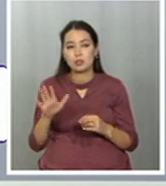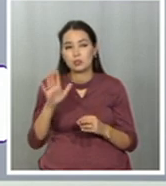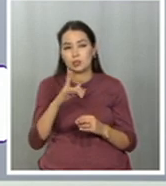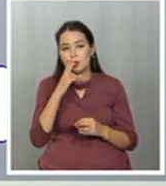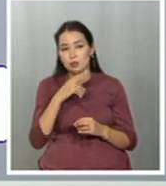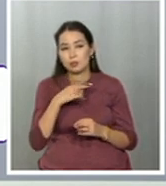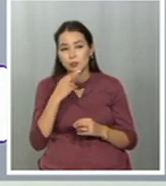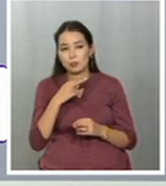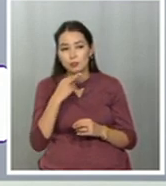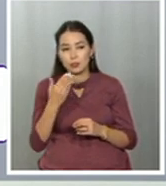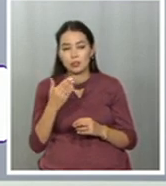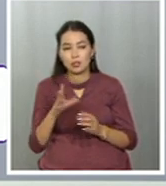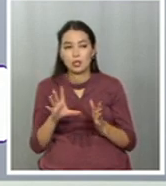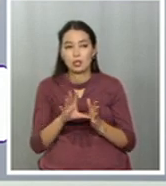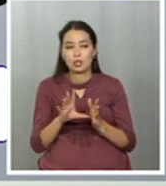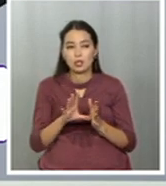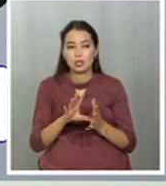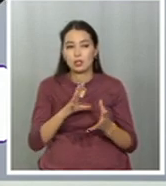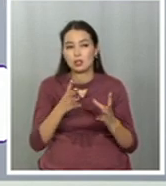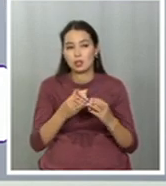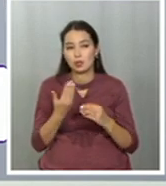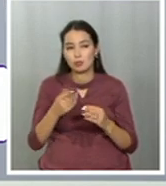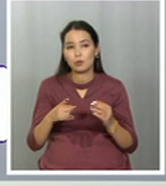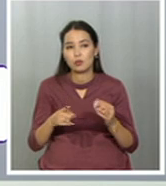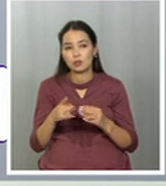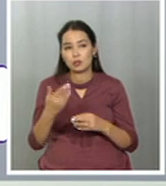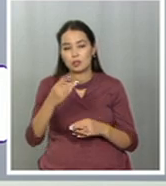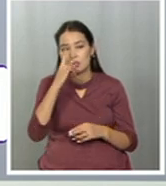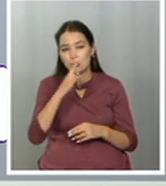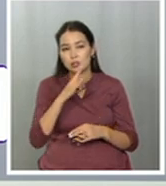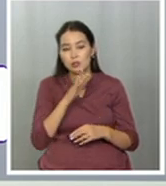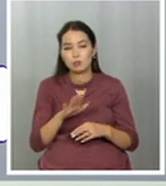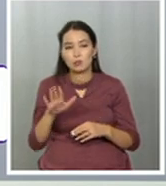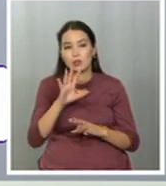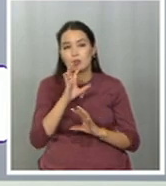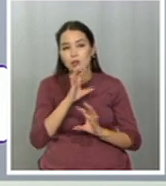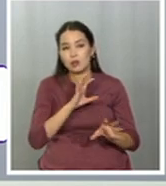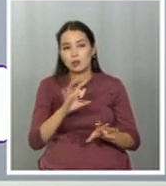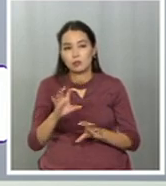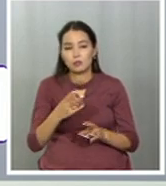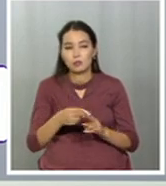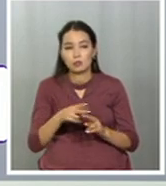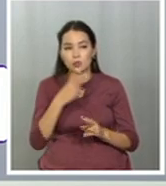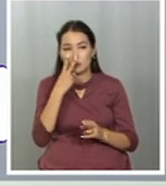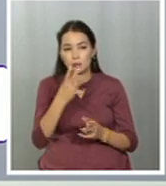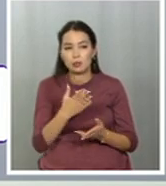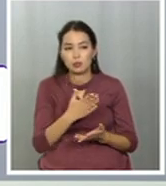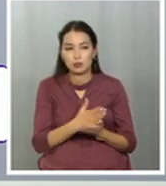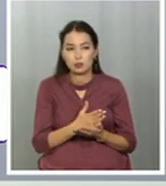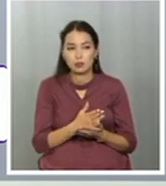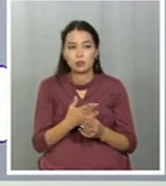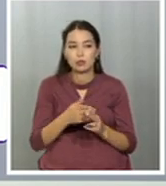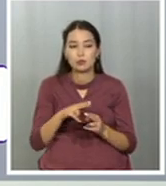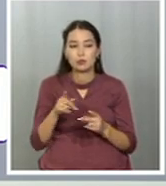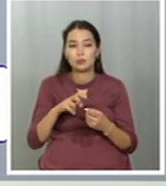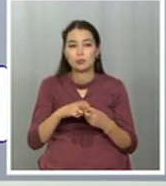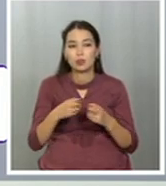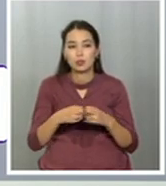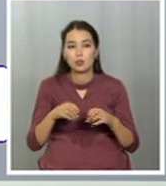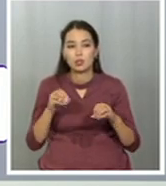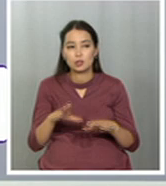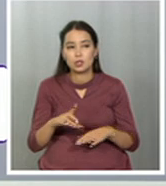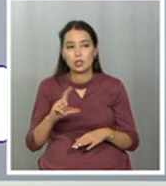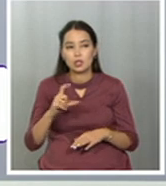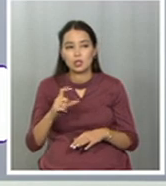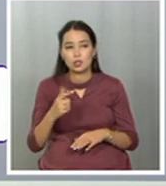бұл жерде электр энергиясы Ресей арқылы Қазақстан аумақтарын қамтамасыз ететіндігін көреміз. Яғни осы мәселені шешу үшін